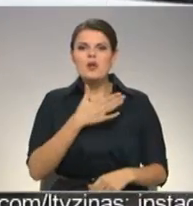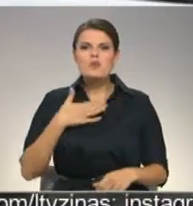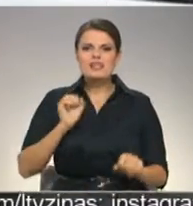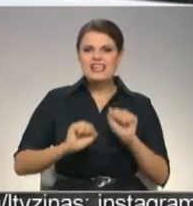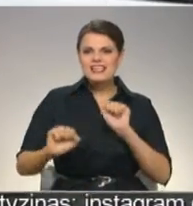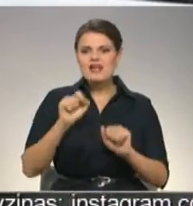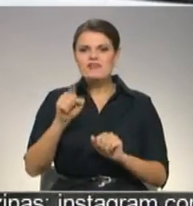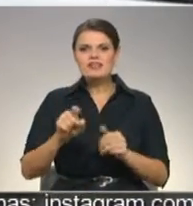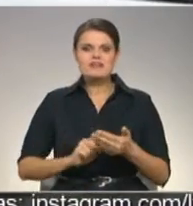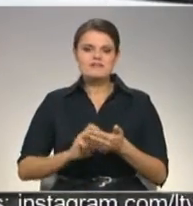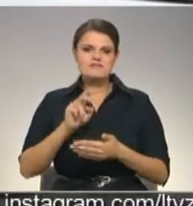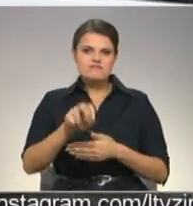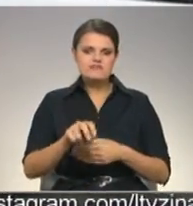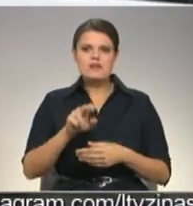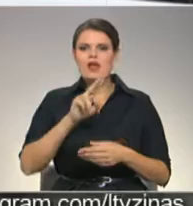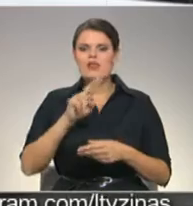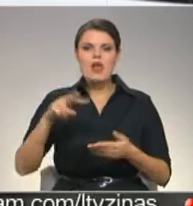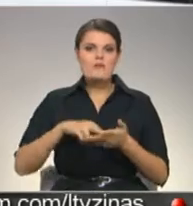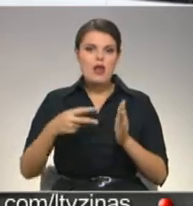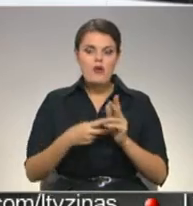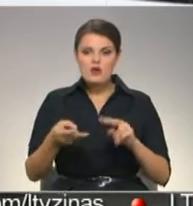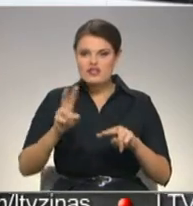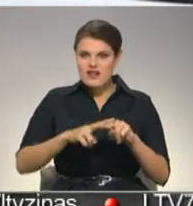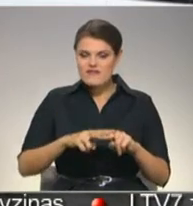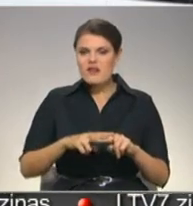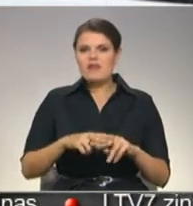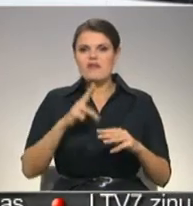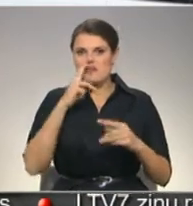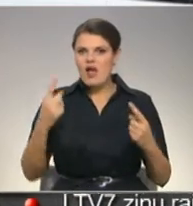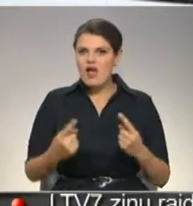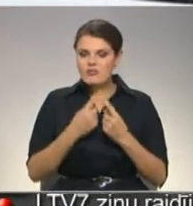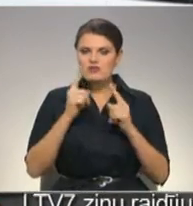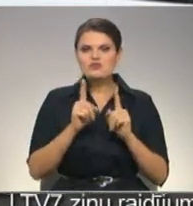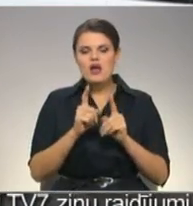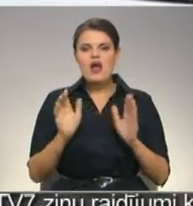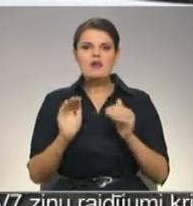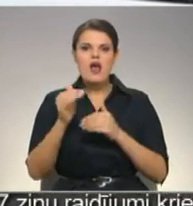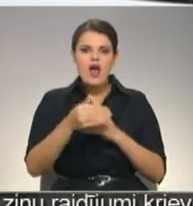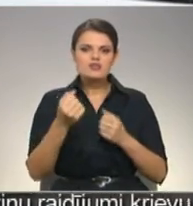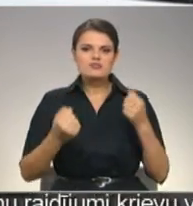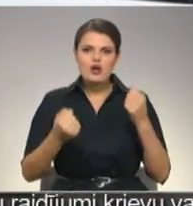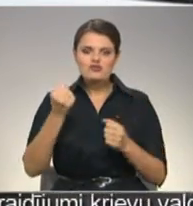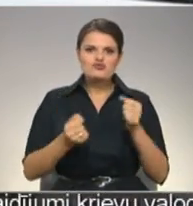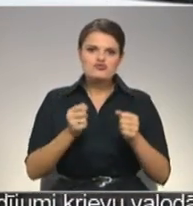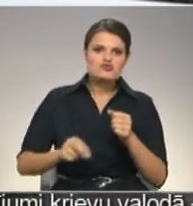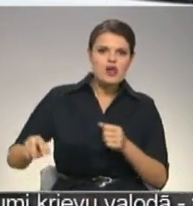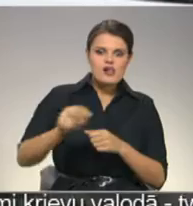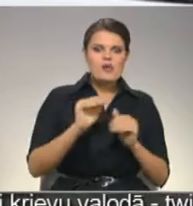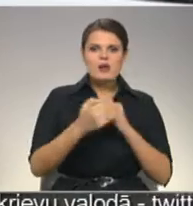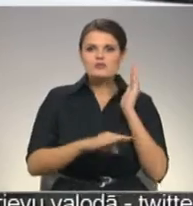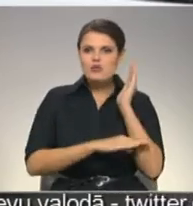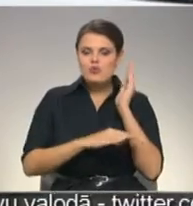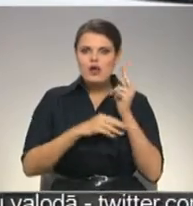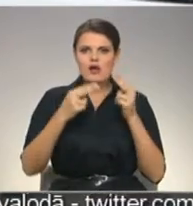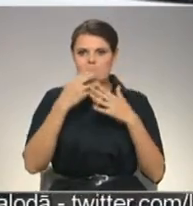Viņi šķērso brauktuvi neparedzētā vietā, šķērso brauktuvi aiz kaut kādiem noteiktiem aiz mašīnām, aiz kokiem, ja,